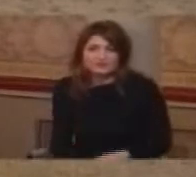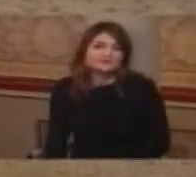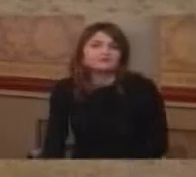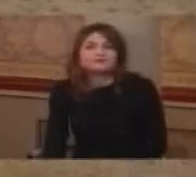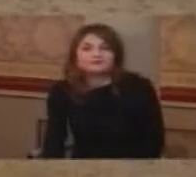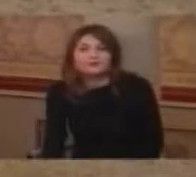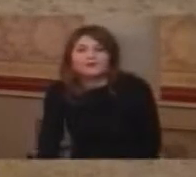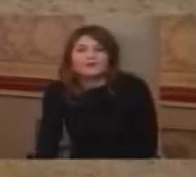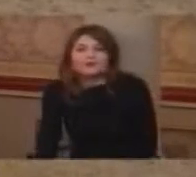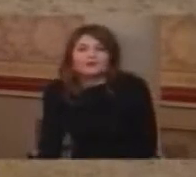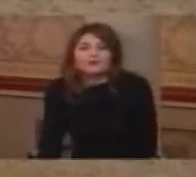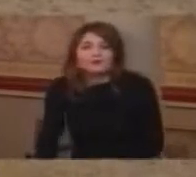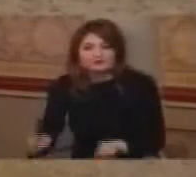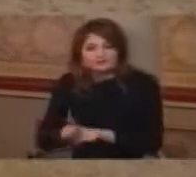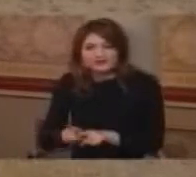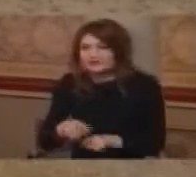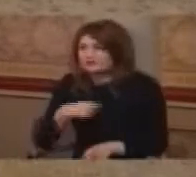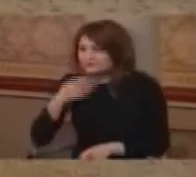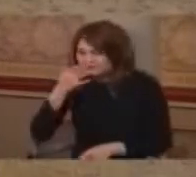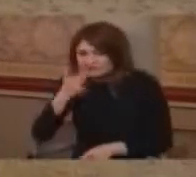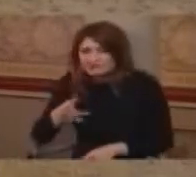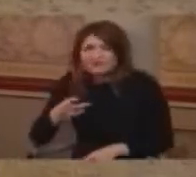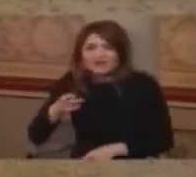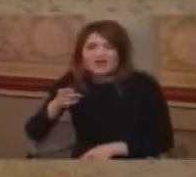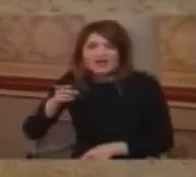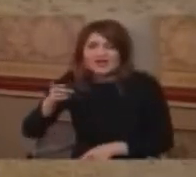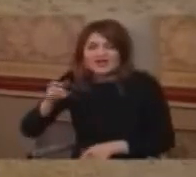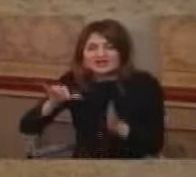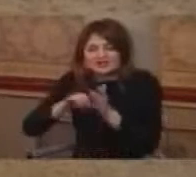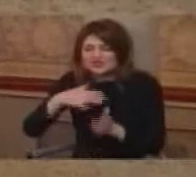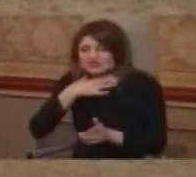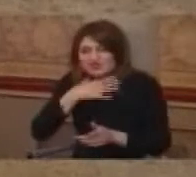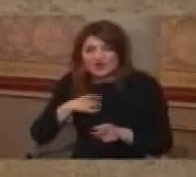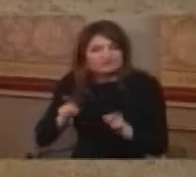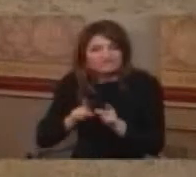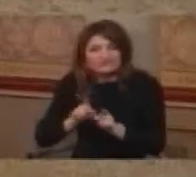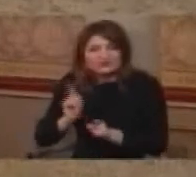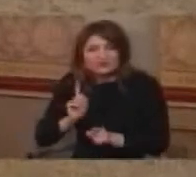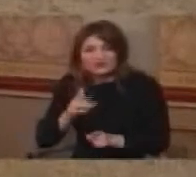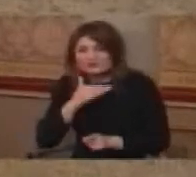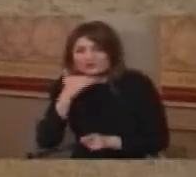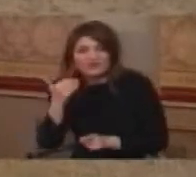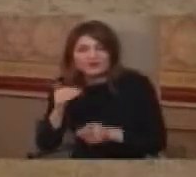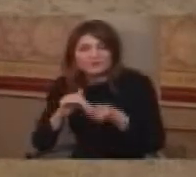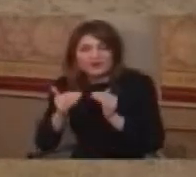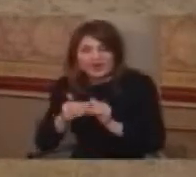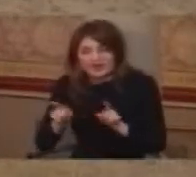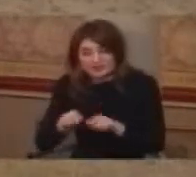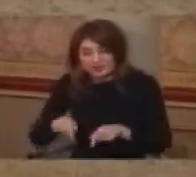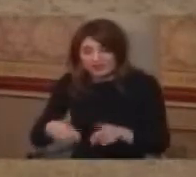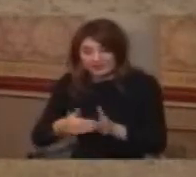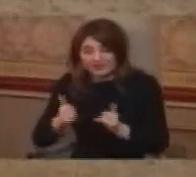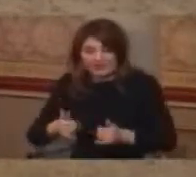Također smatramo da su i srednje škole nedovoljno pripremljene i to je pitanje na kojem danas isto trebamo ovdje otvoriti i na kojem